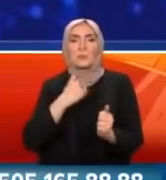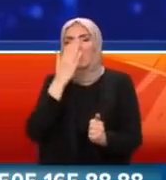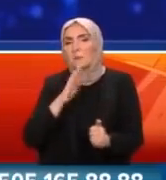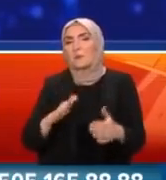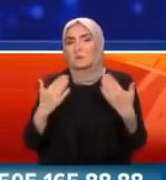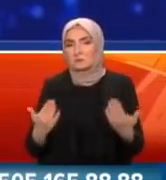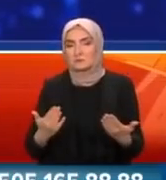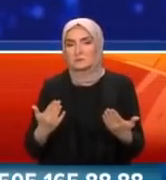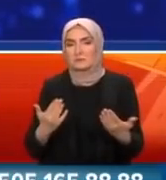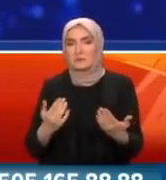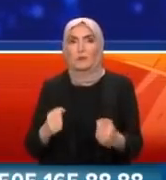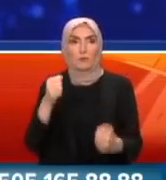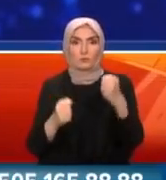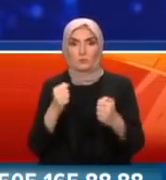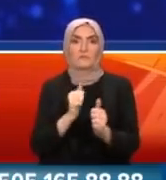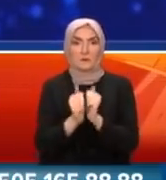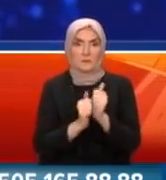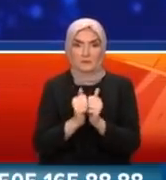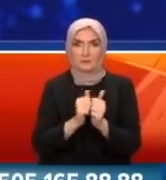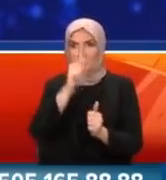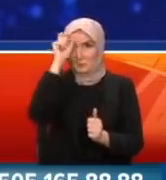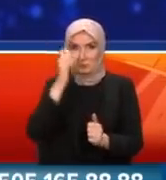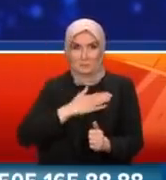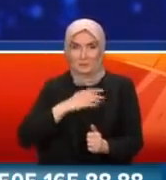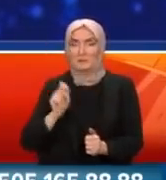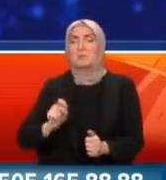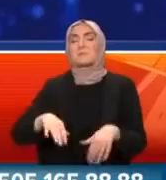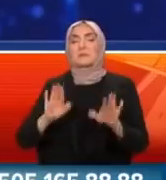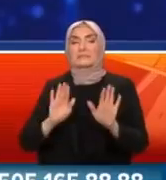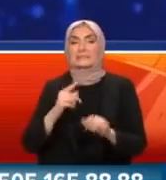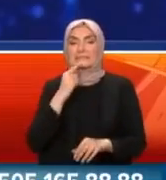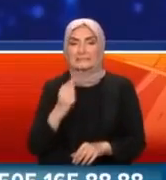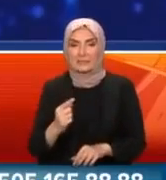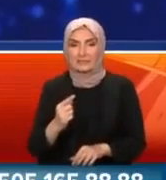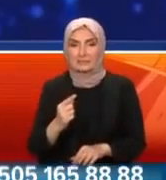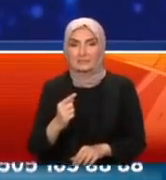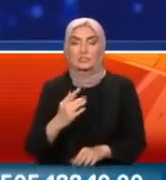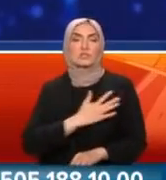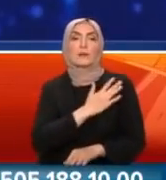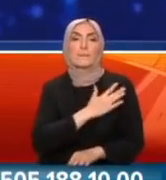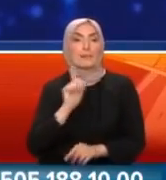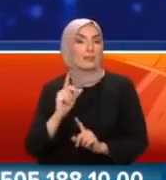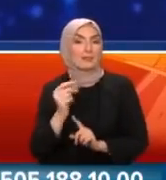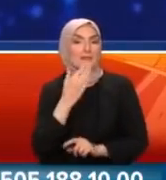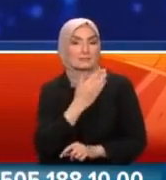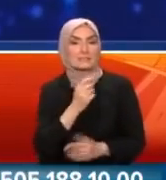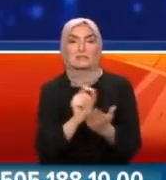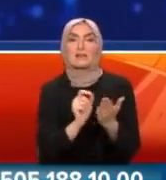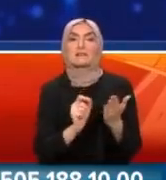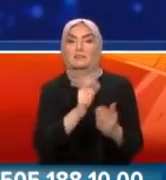otomobil fabrikası kesinlikle kurulamaz diye niye cevap Veli yazarları görürsünüz